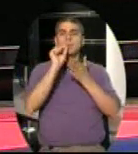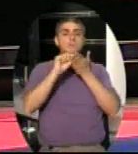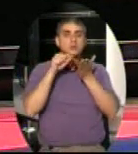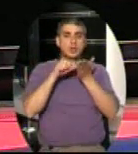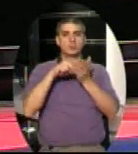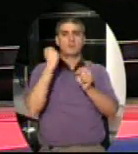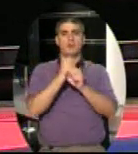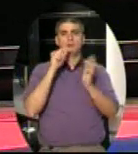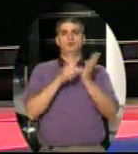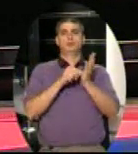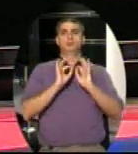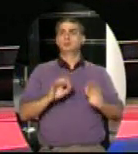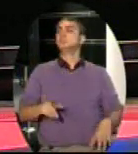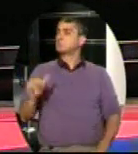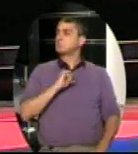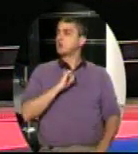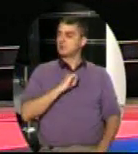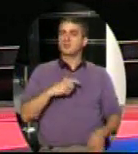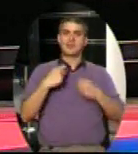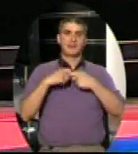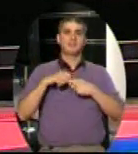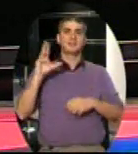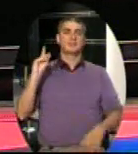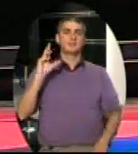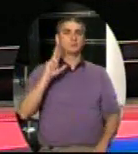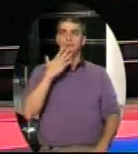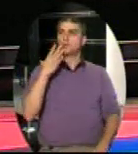של יוד בכל ההסכם הזה. זה נשמע מעניין. חבר הכנסת דוד צור, תודה רבה לך. תודה.